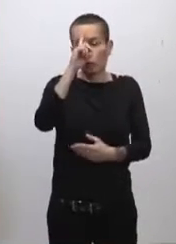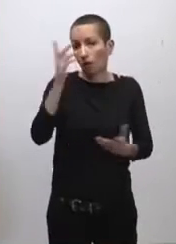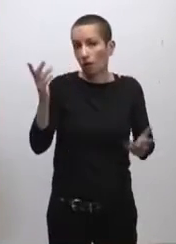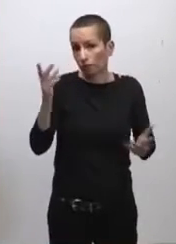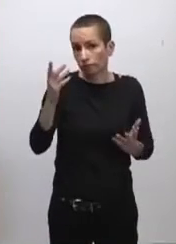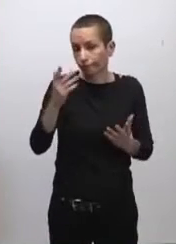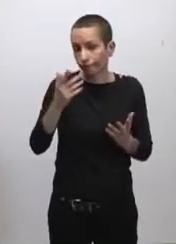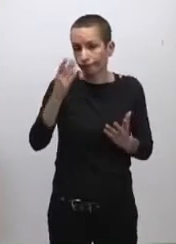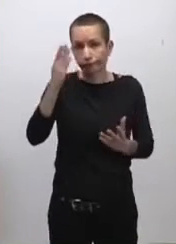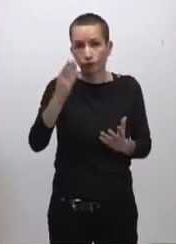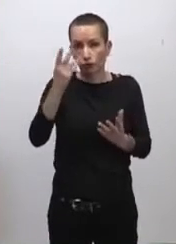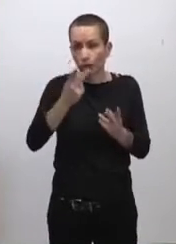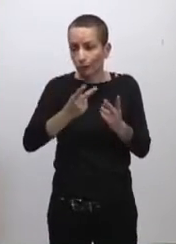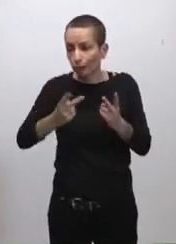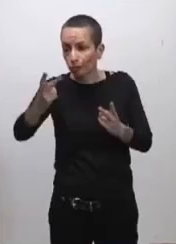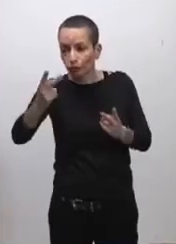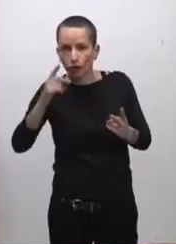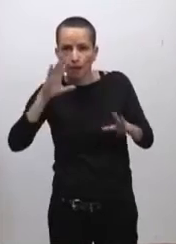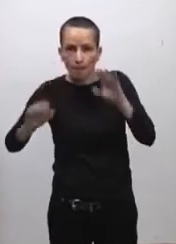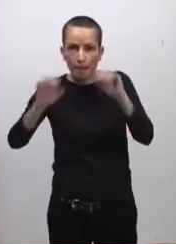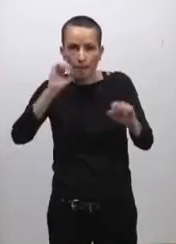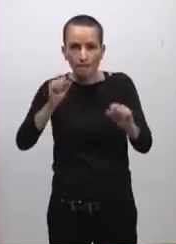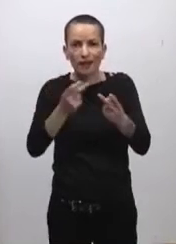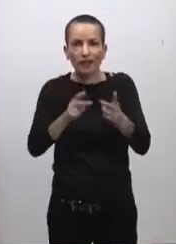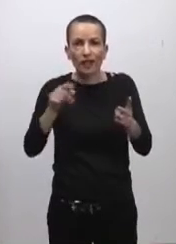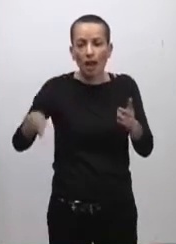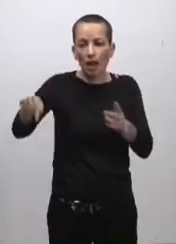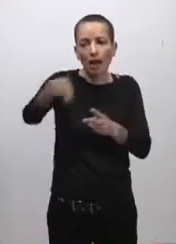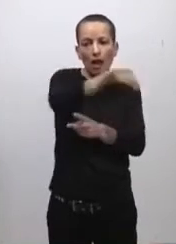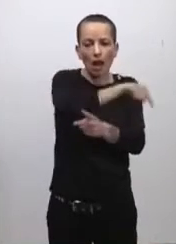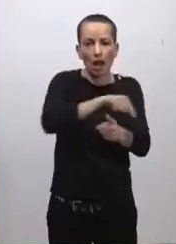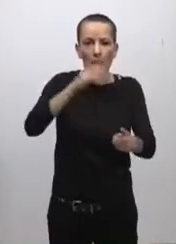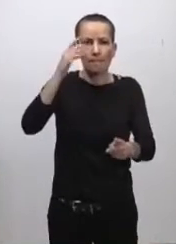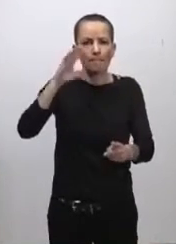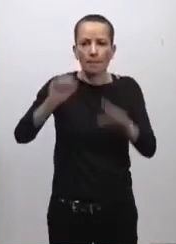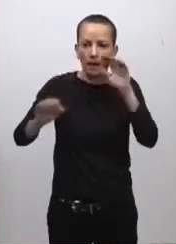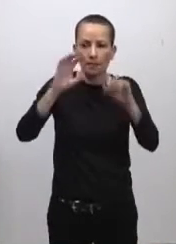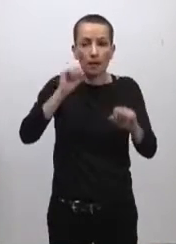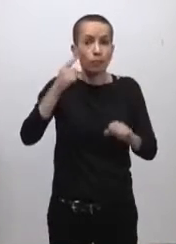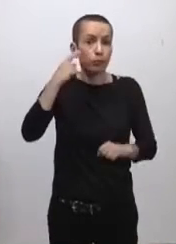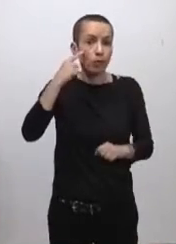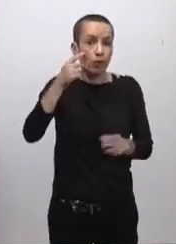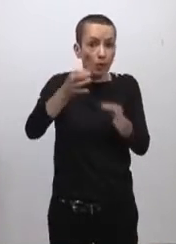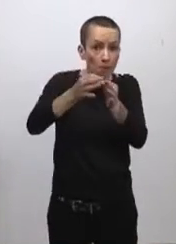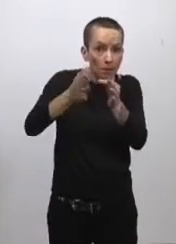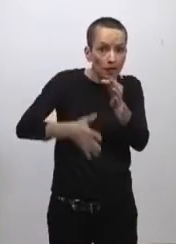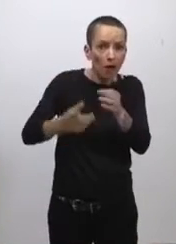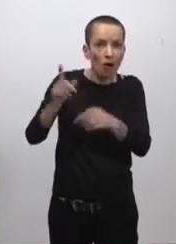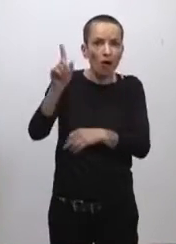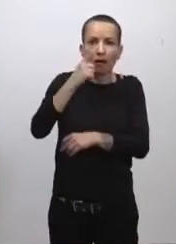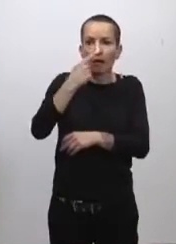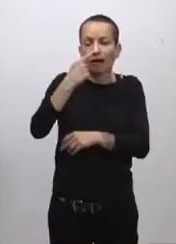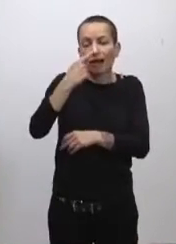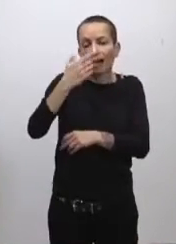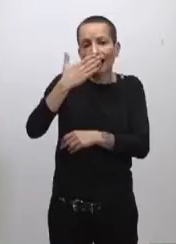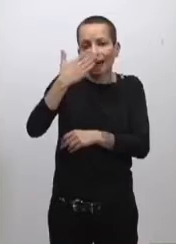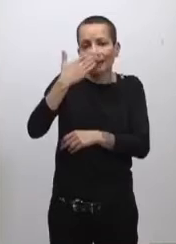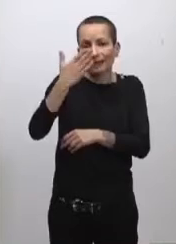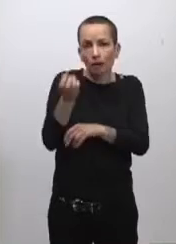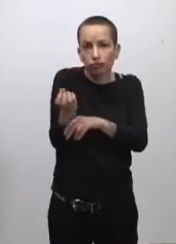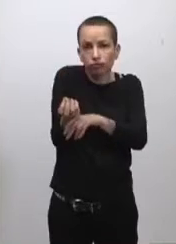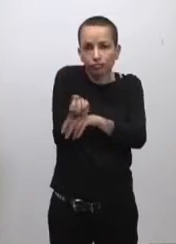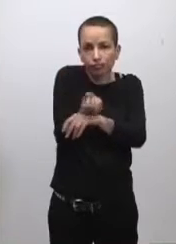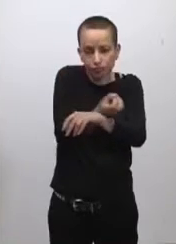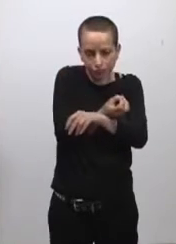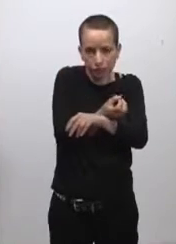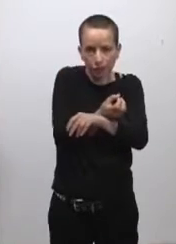de besoins sont identifiés sur l'ensemble des communes de la métropole pour réaliser des bilans sur les gaz à effet de serre, que ce soit des